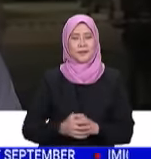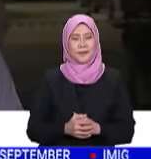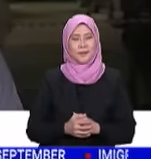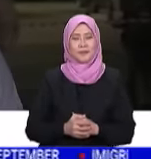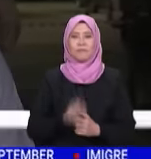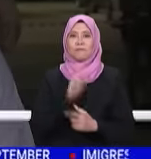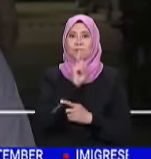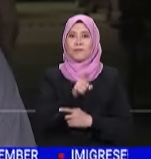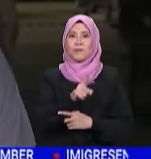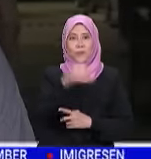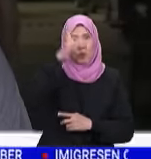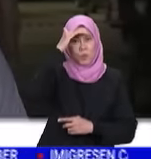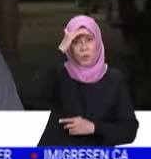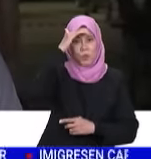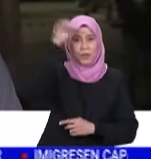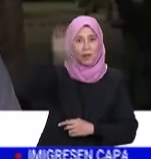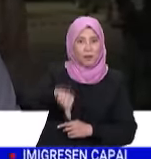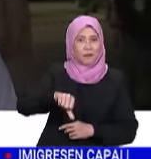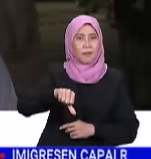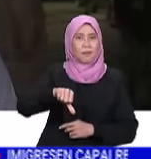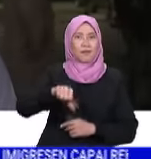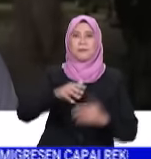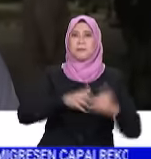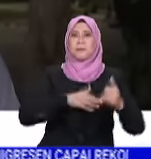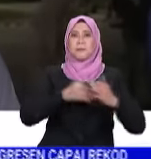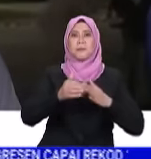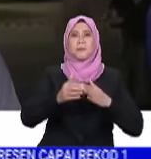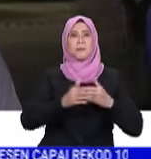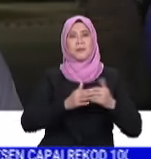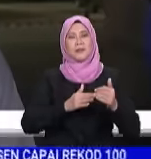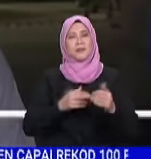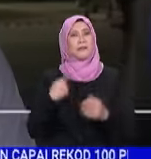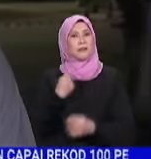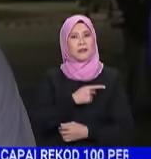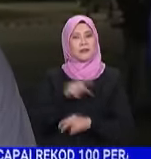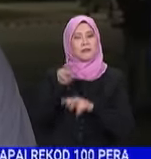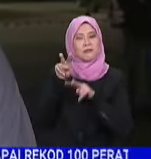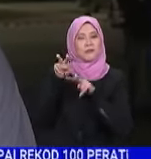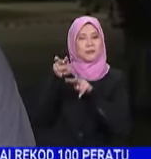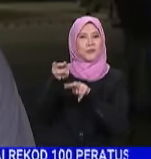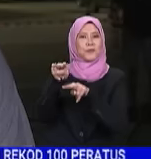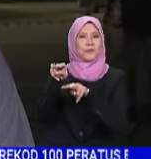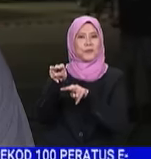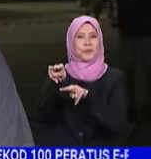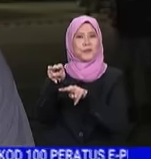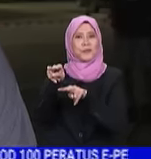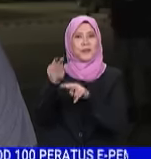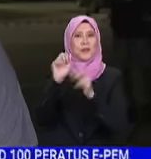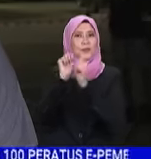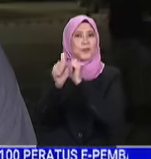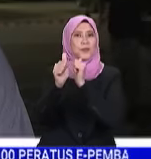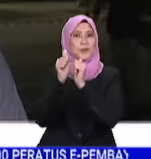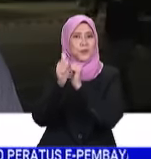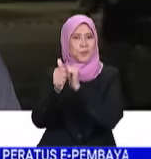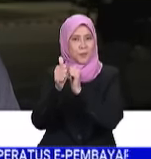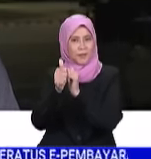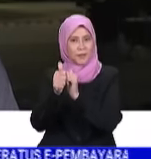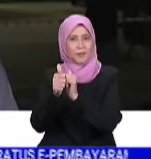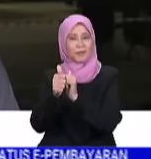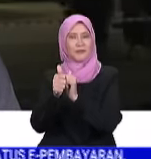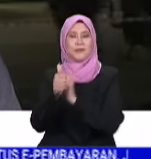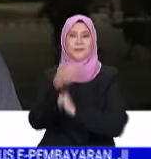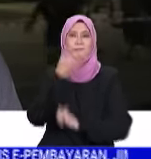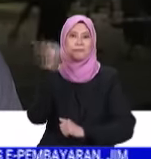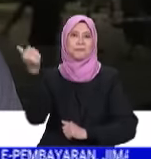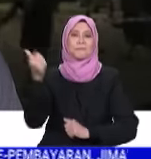jdt tewas tapi kita pun menyaksikan satu spah satu sukan yang